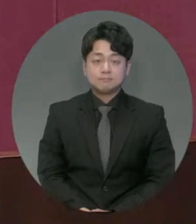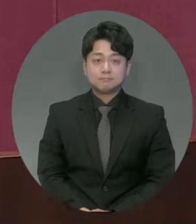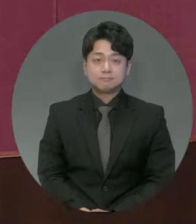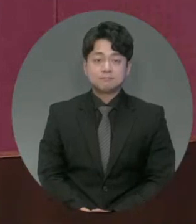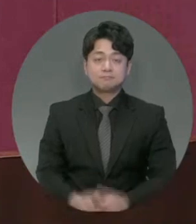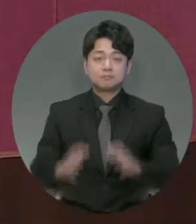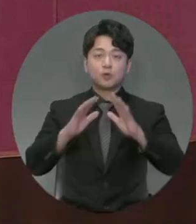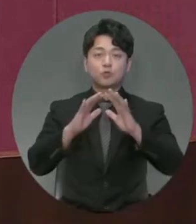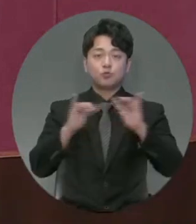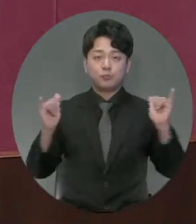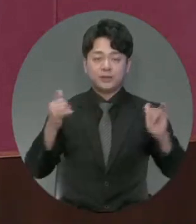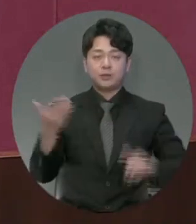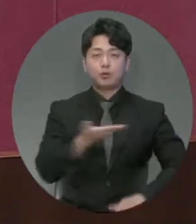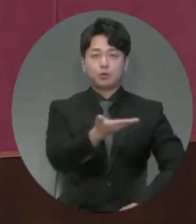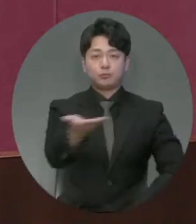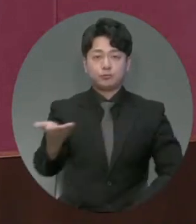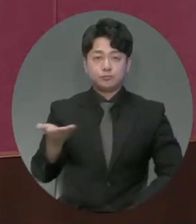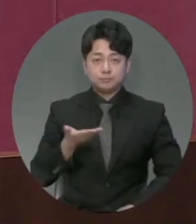존경하는 국민 여러분,